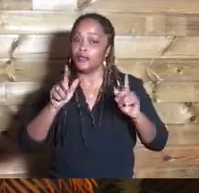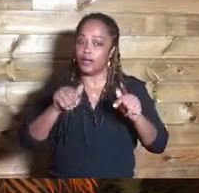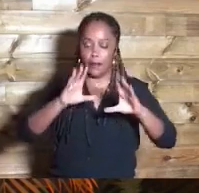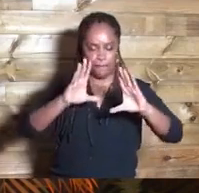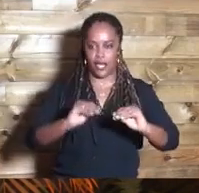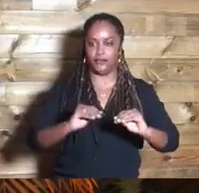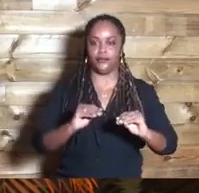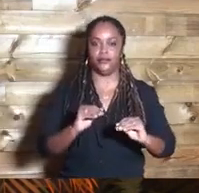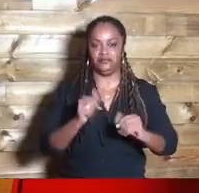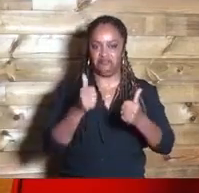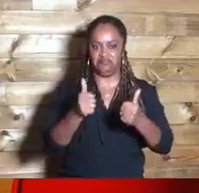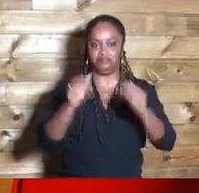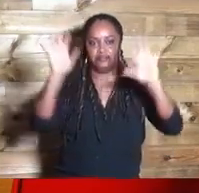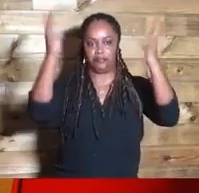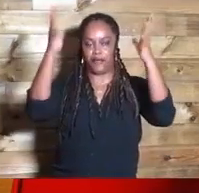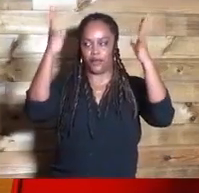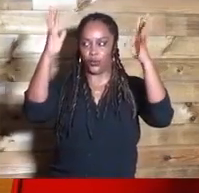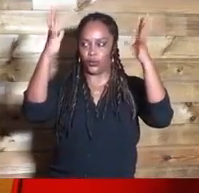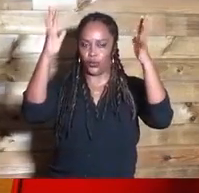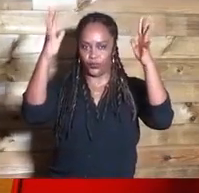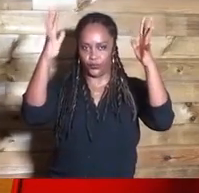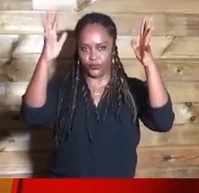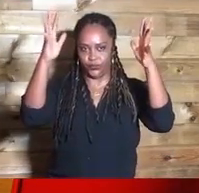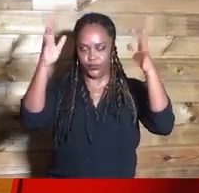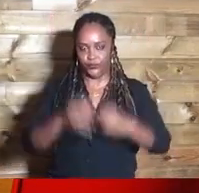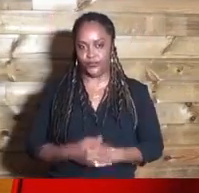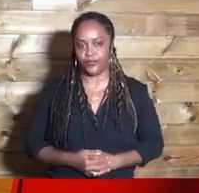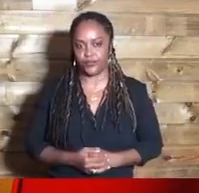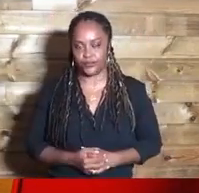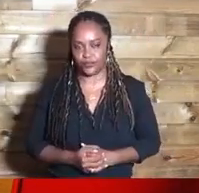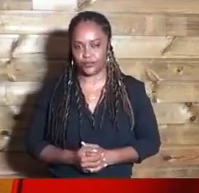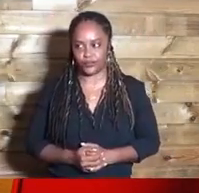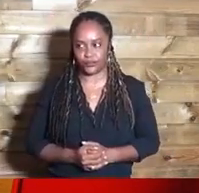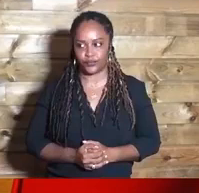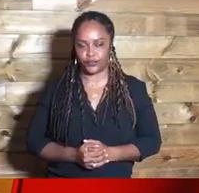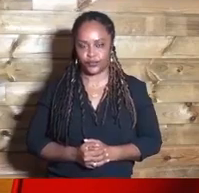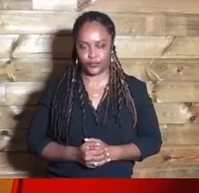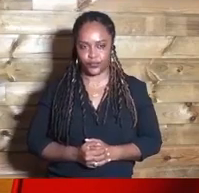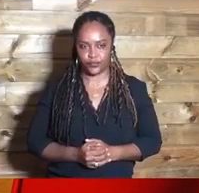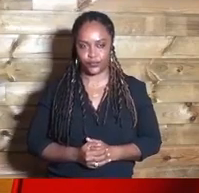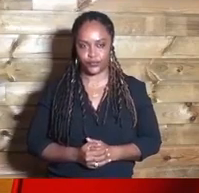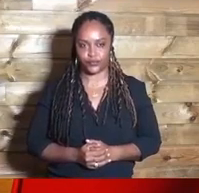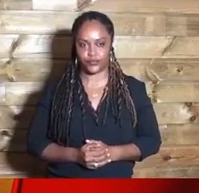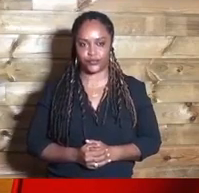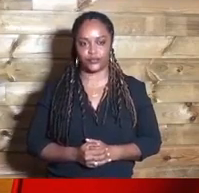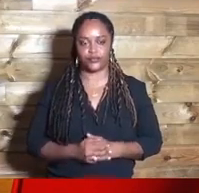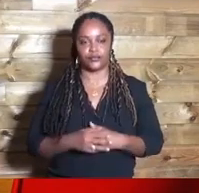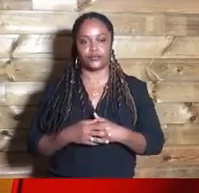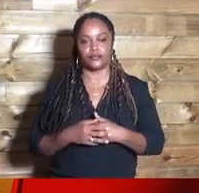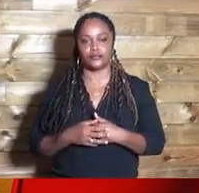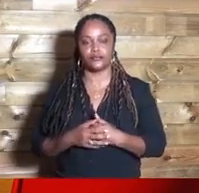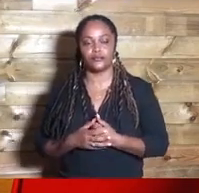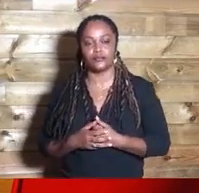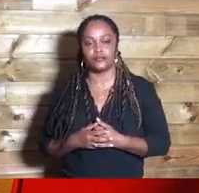C'est la vôtre. Voilà. Pour moi, c'est important. Voilà. Donc, la prise en